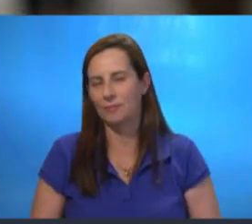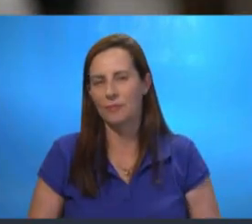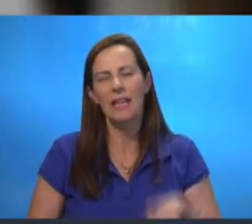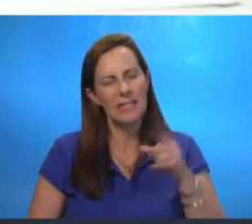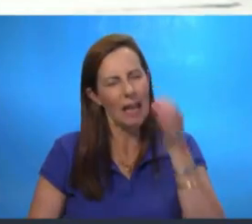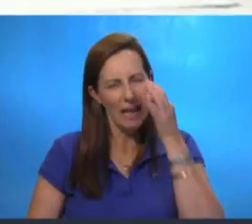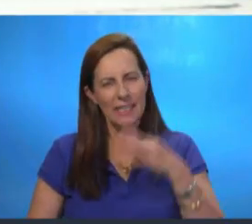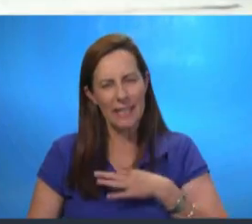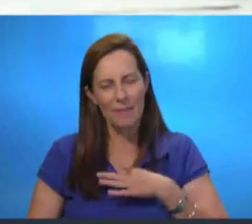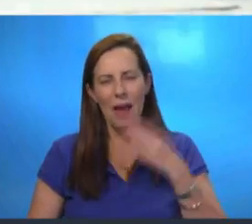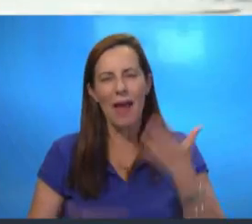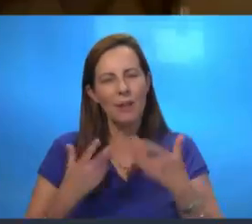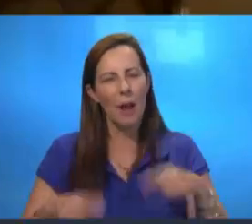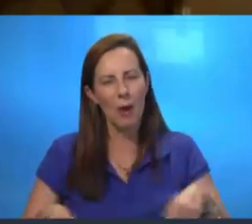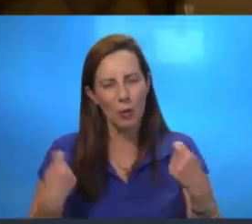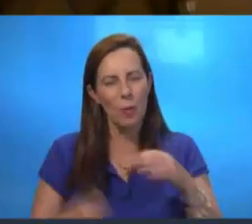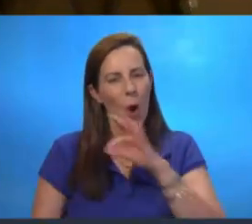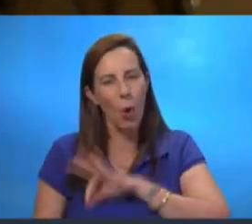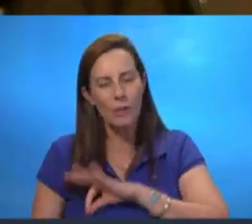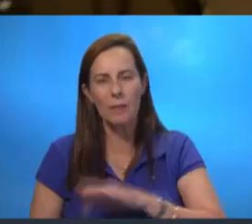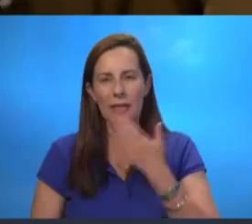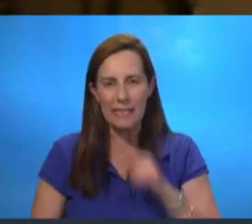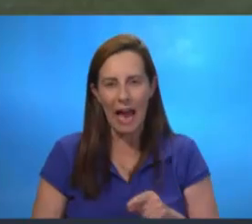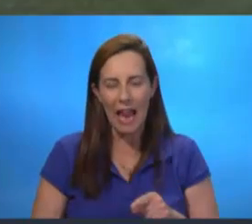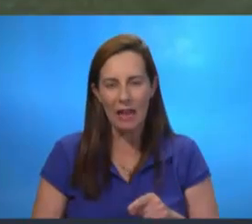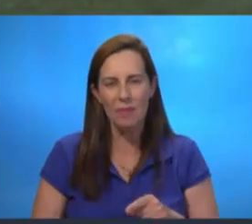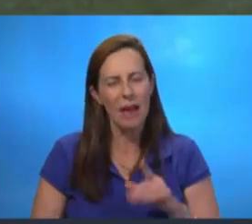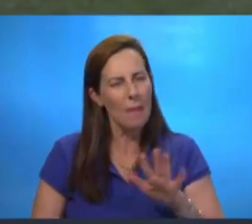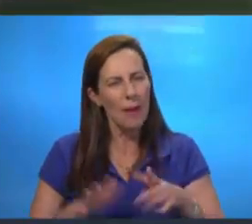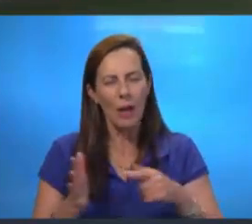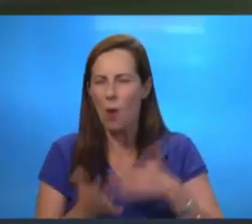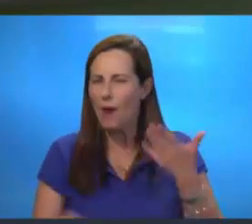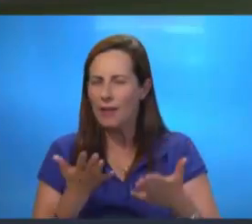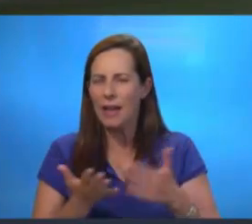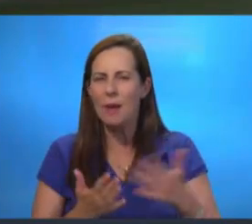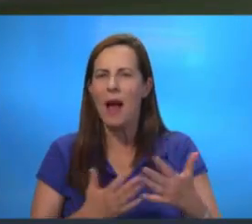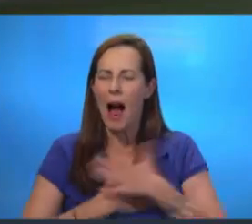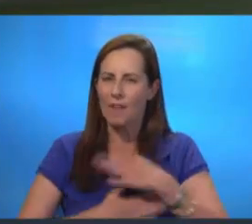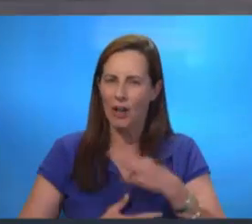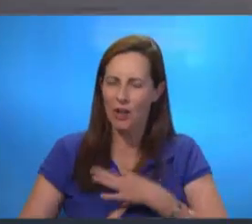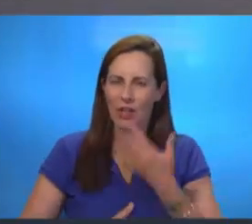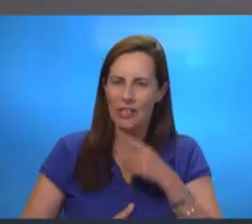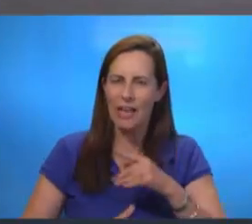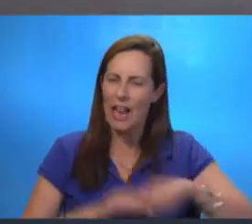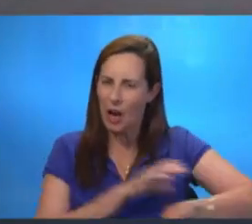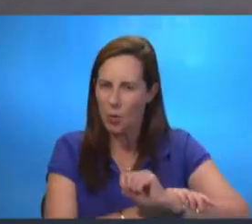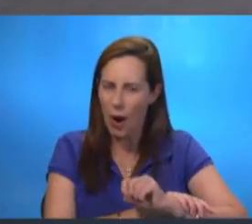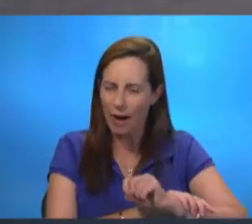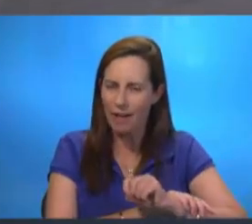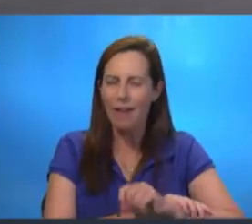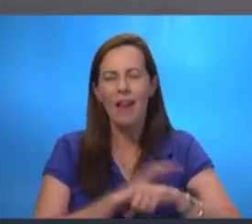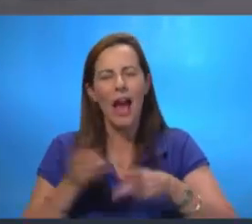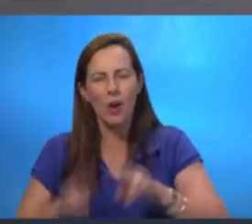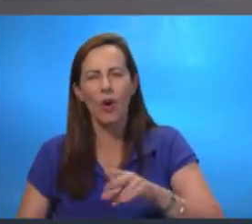לב כי הבדלי המנטליות בין הרוסים לישראלים הם בערך כמו ההבדלים בין האהבה שלנו, הישראלים לכדורגל, לבין היכולת